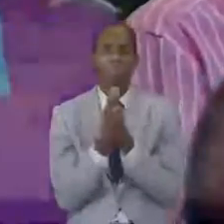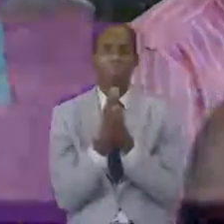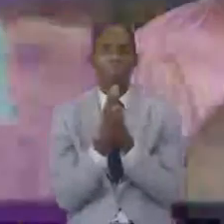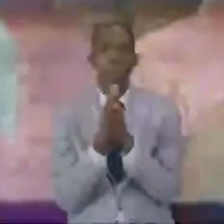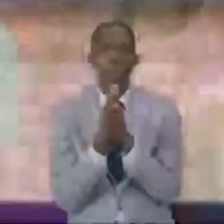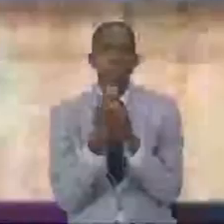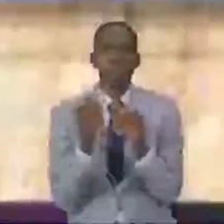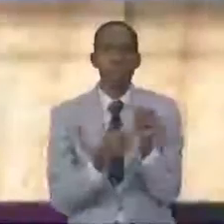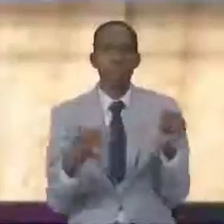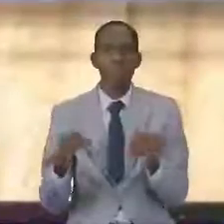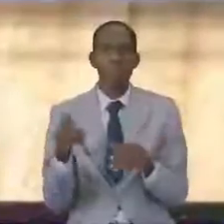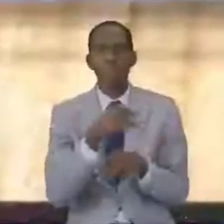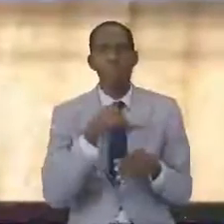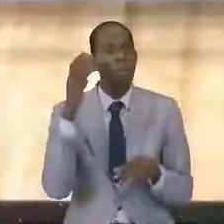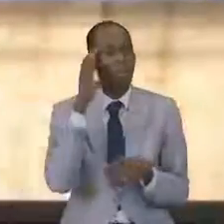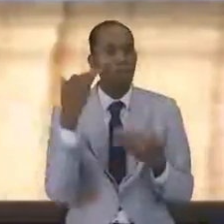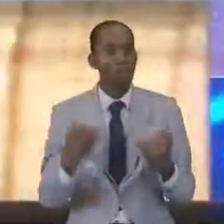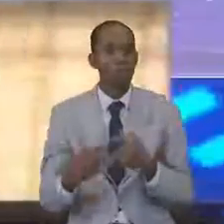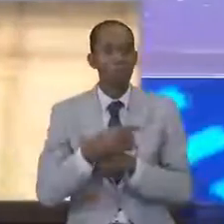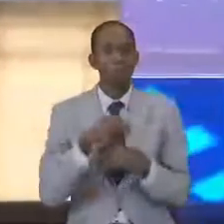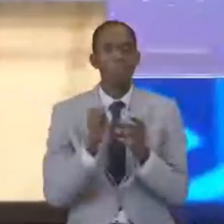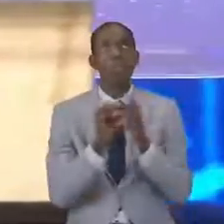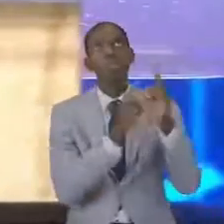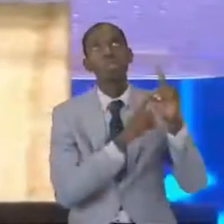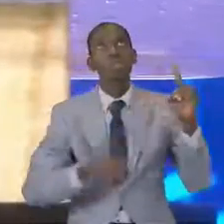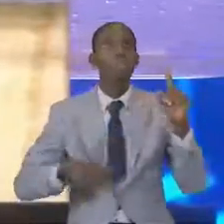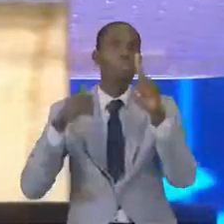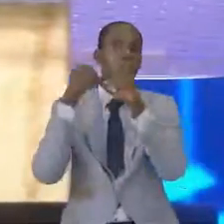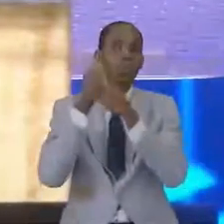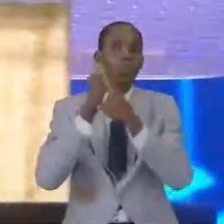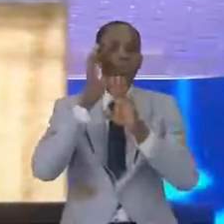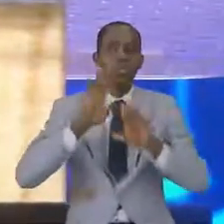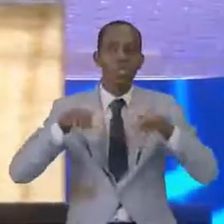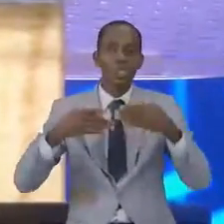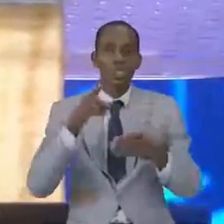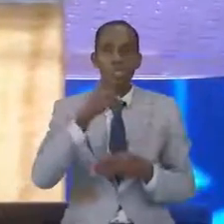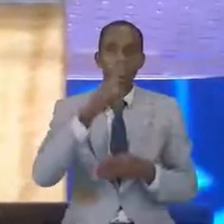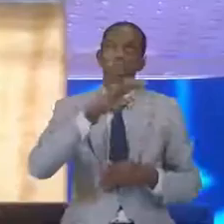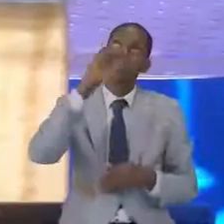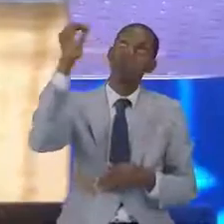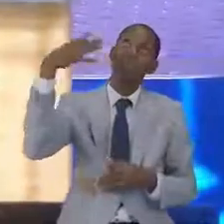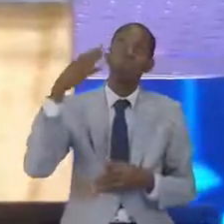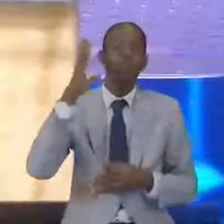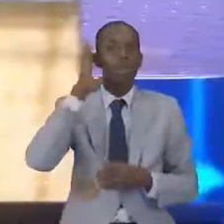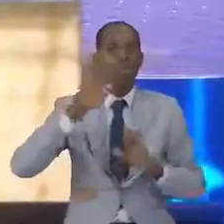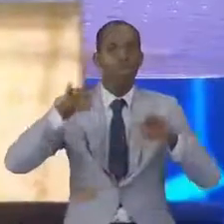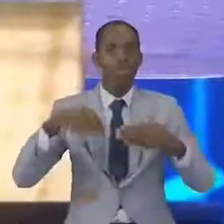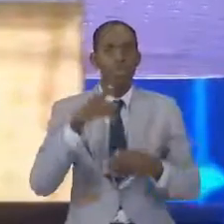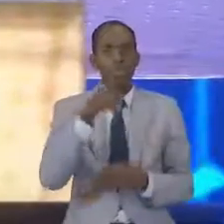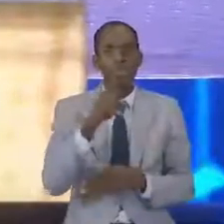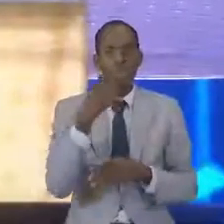dans la prière par rapport à ce que nous avons appris que lui-même nous donne qui te donne la grâce qu'il te donne